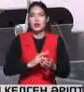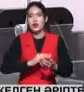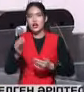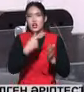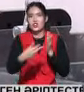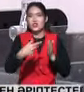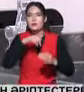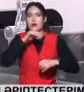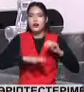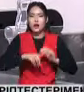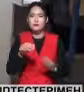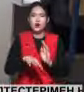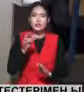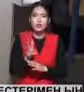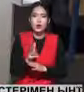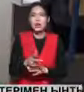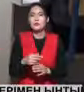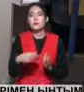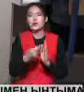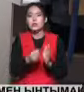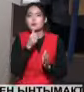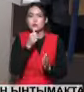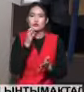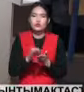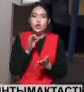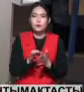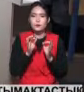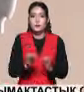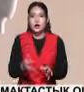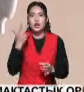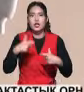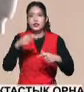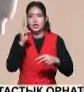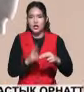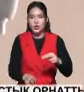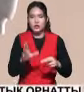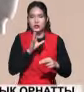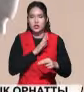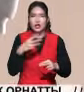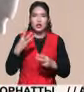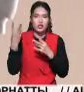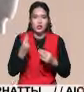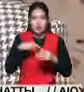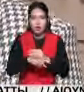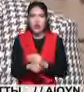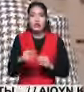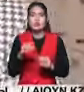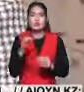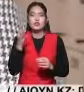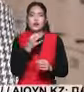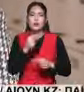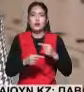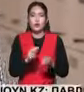мамандығын таңдайтындар 30 сұраққа жауап берсе жеткілікті. Түлектер тест аяқталғаннан кейін 30 минут ішінде апелляцияға өтініш бере алады.